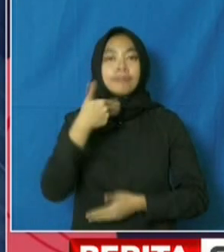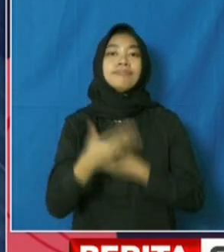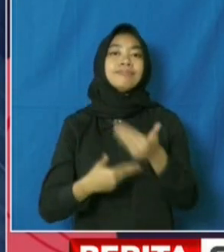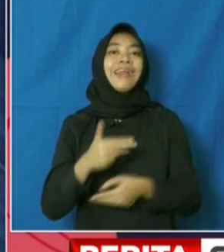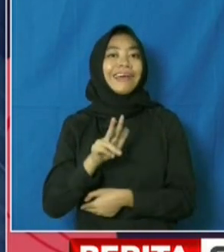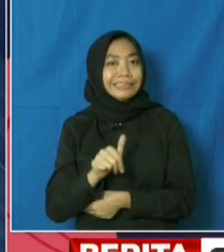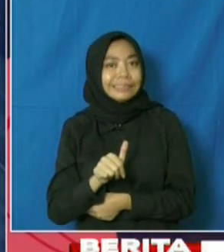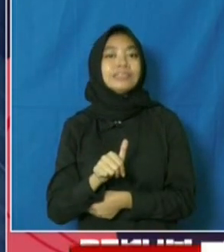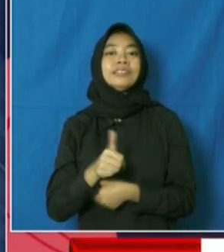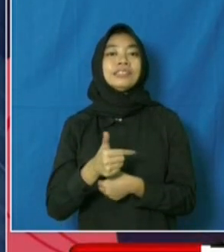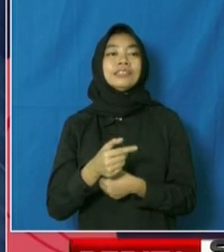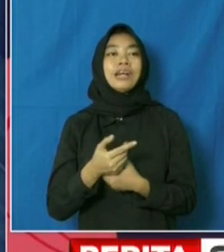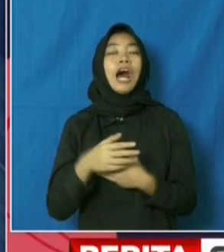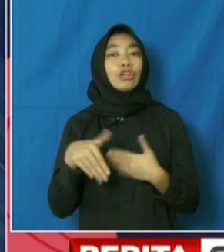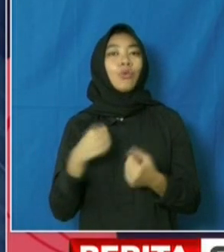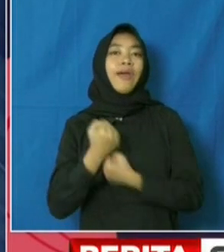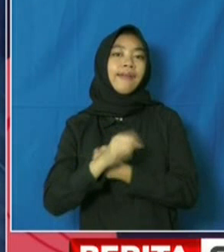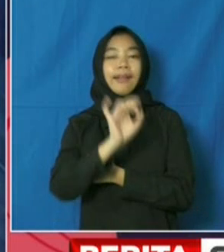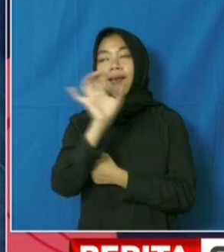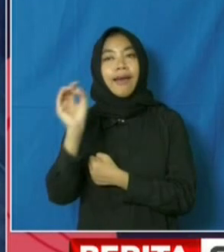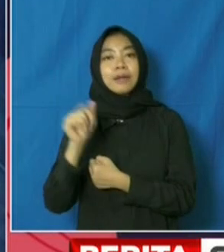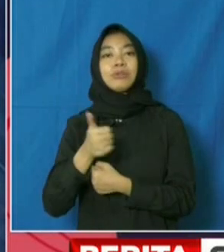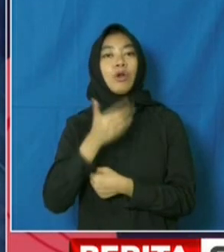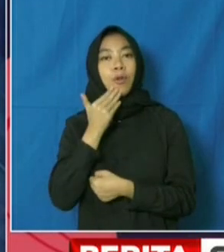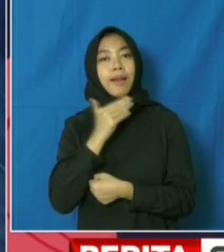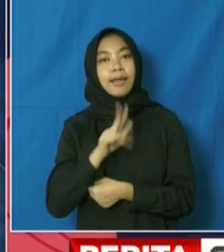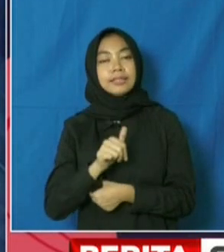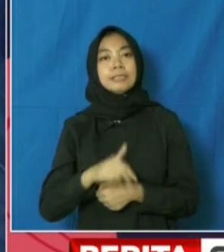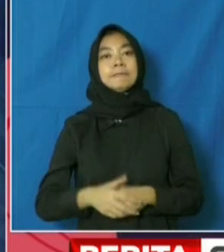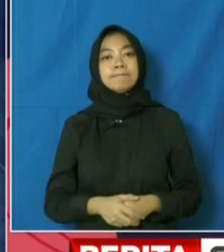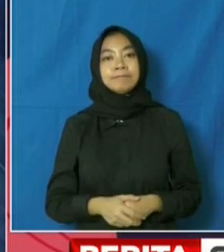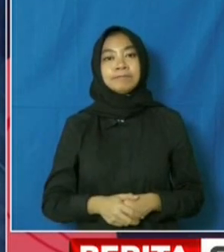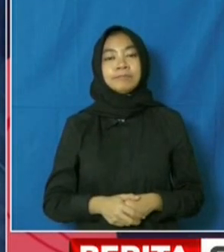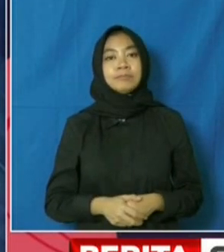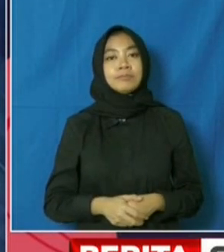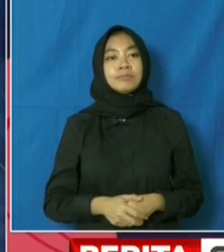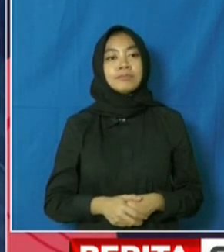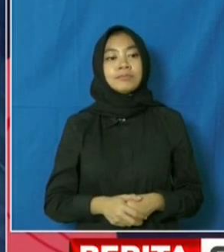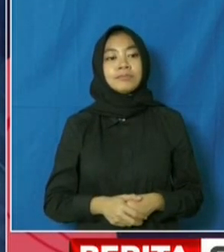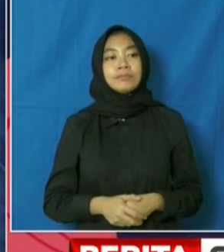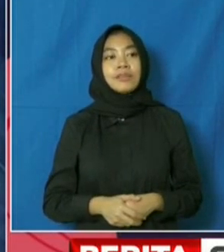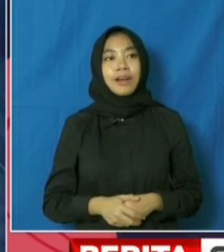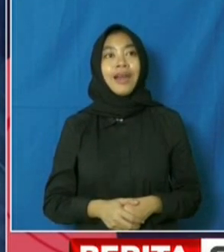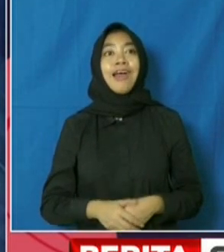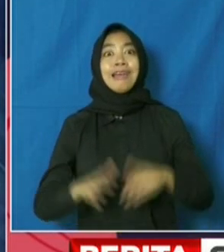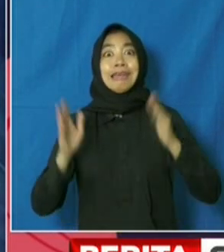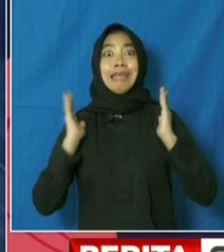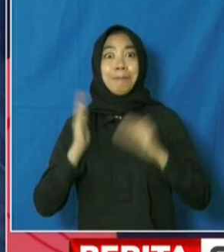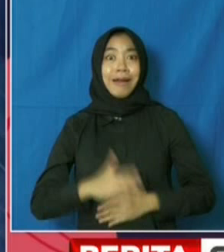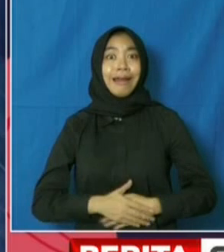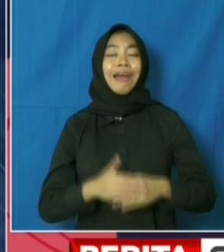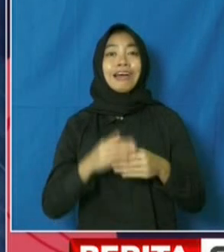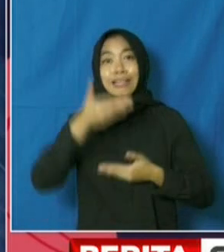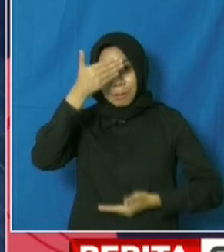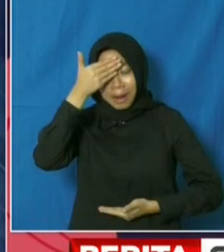keagamaan dan juga aktivitas publik yang lain kalau ibadah saja boleh dibatasi apalagi